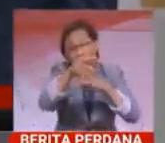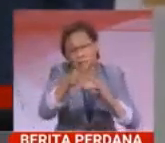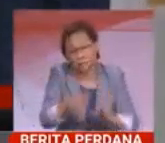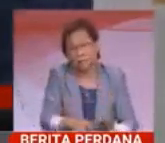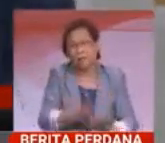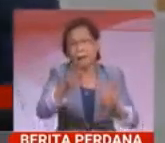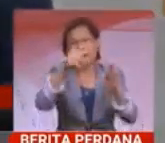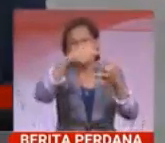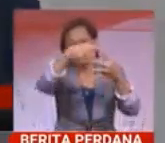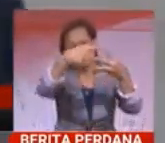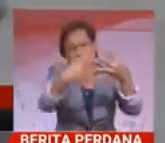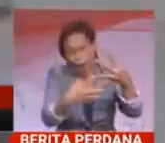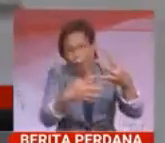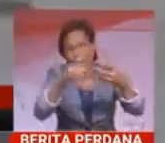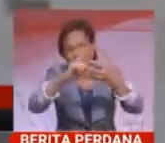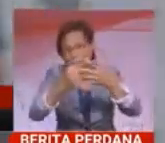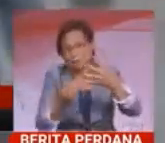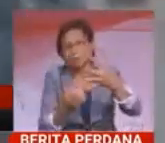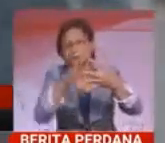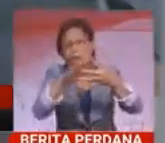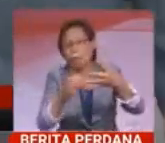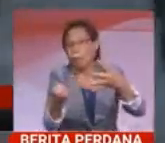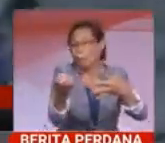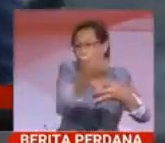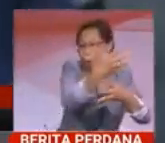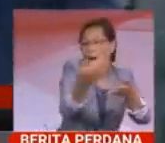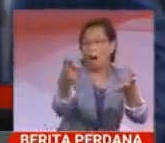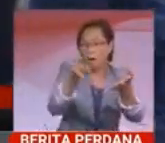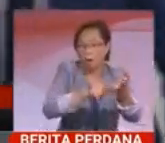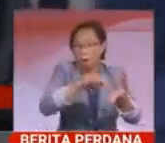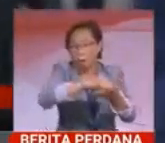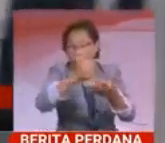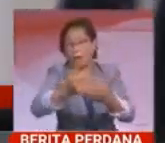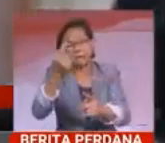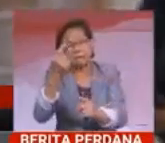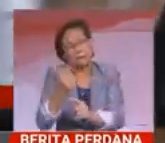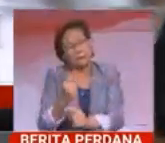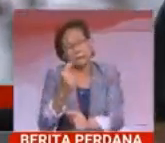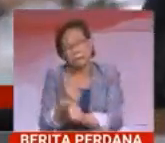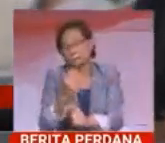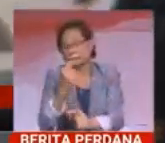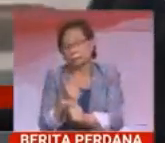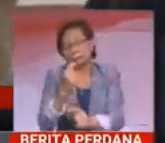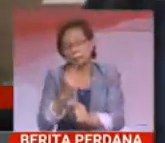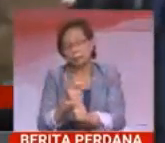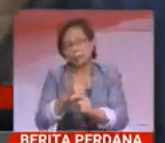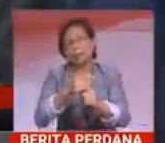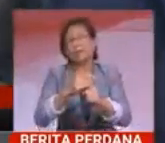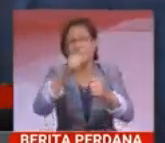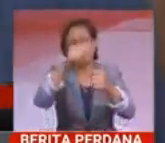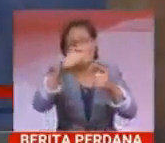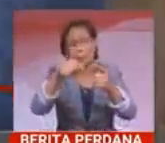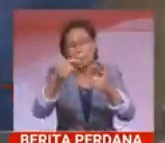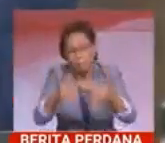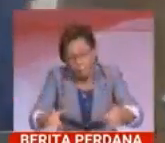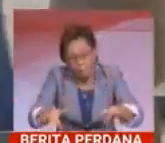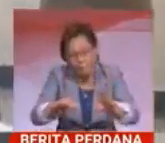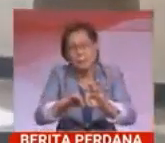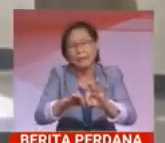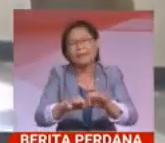4icu berbangkit digugurkan daripada laporan audit itu ia tetap mengekalkan beberapa perkara penting lain